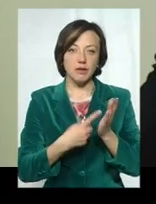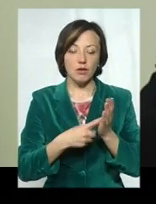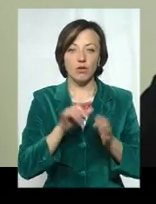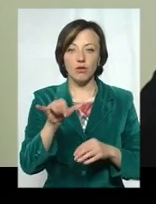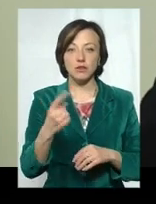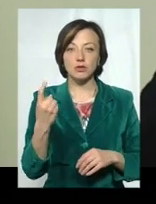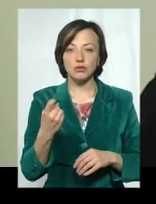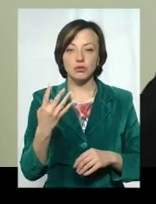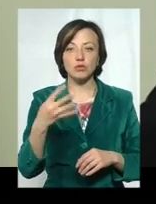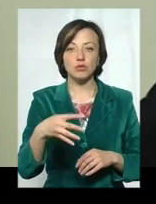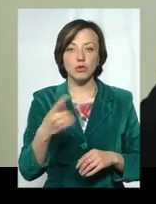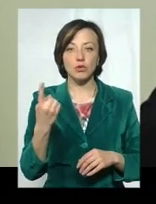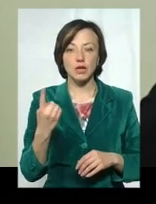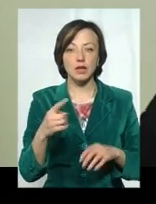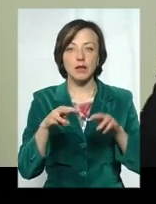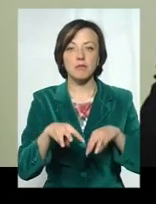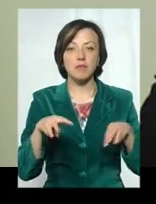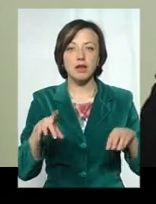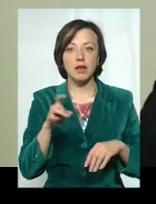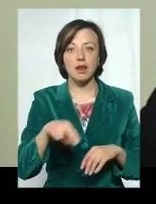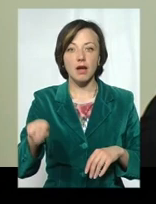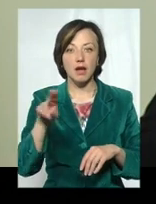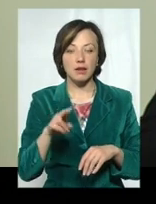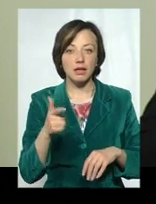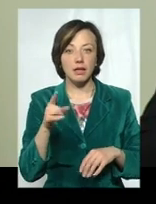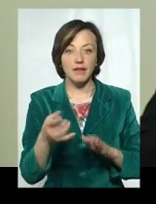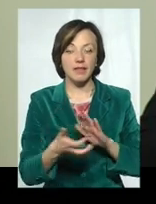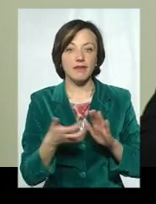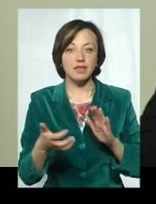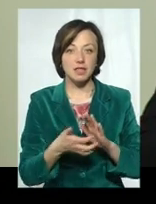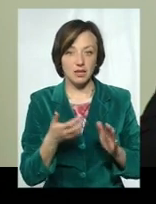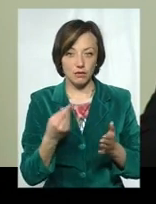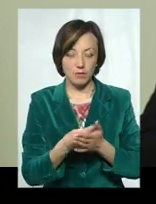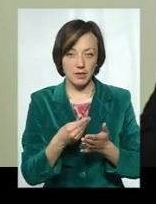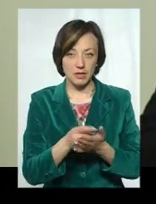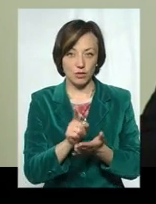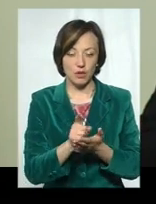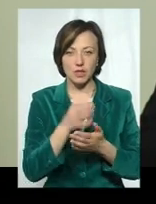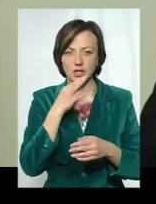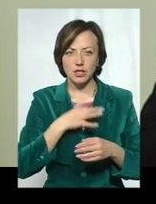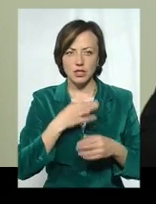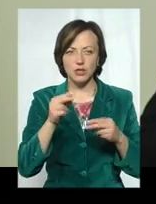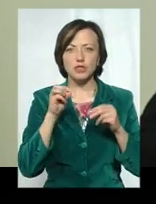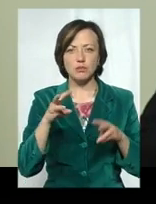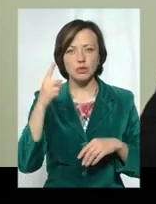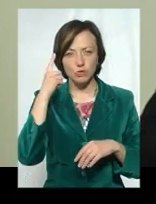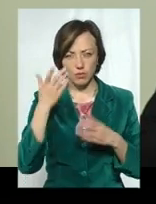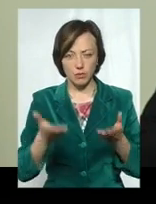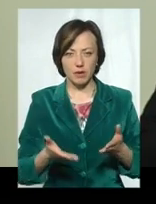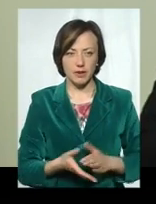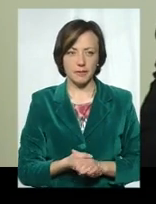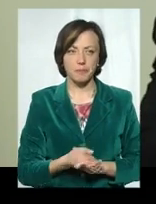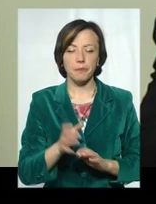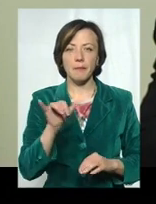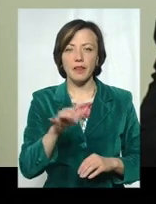вас 141 мільярд гривень дефіциту. Скажіть, будь ласка, ви взагалі чим думаєте? У